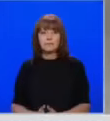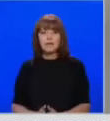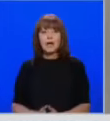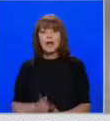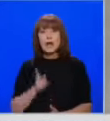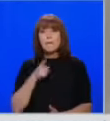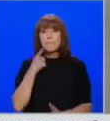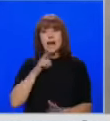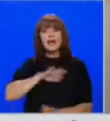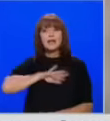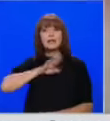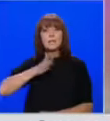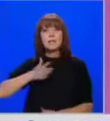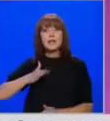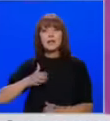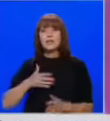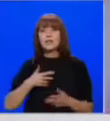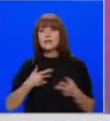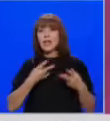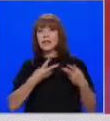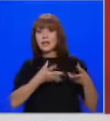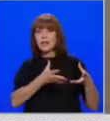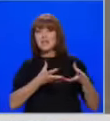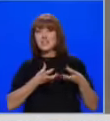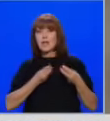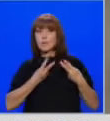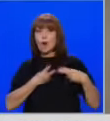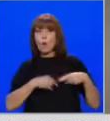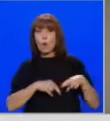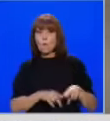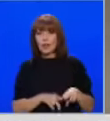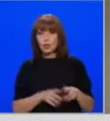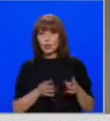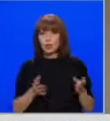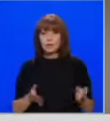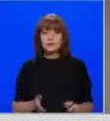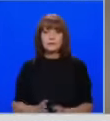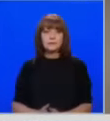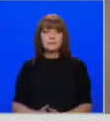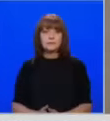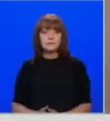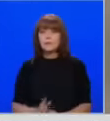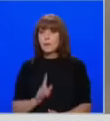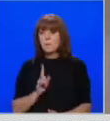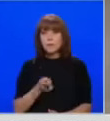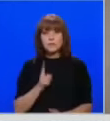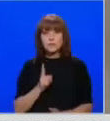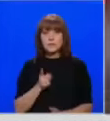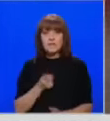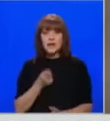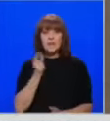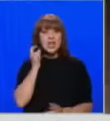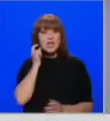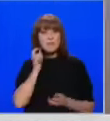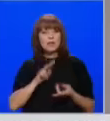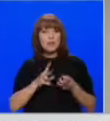Майката природа е решила да си ни прибере обратно. Вижте това. Ето с това се налага да се справяме. Може би трябва да преименуват